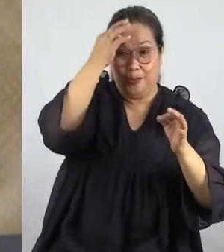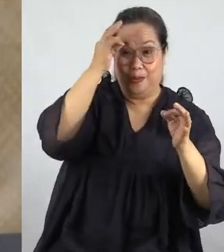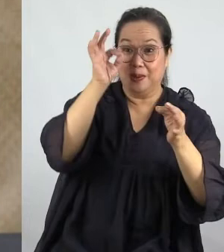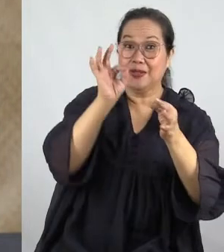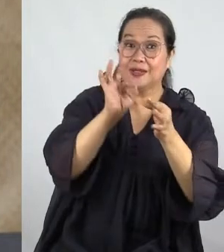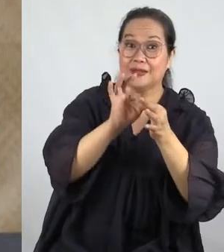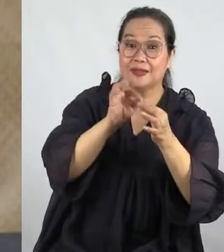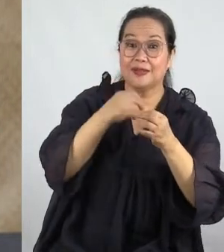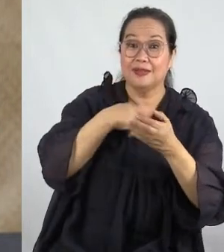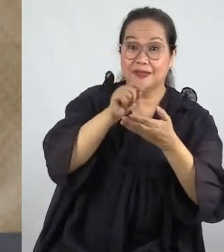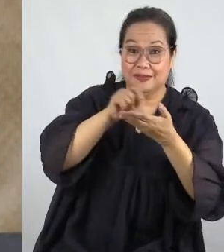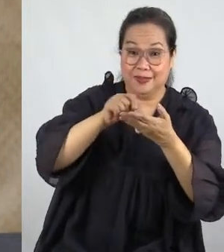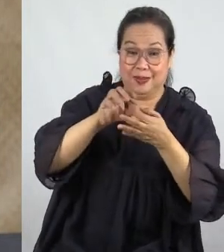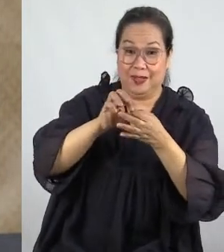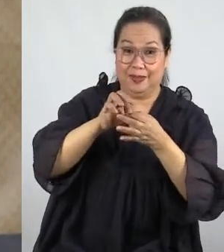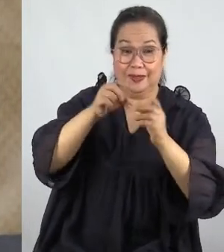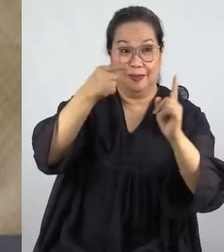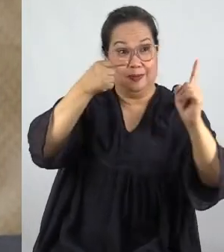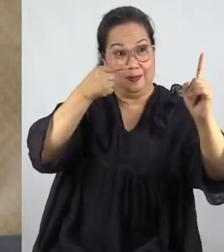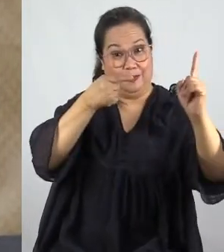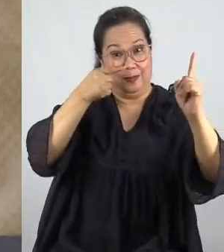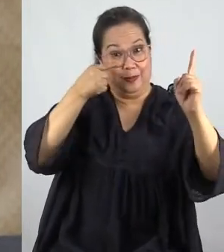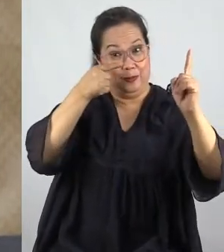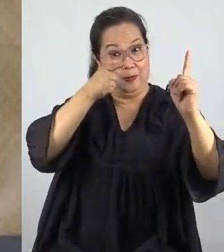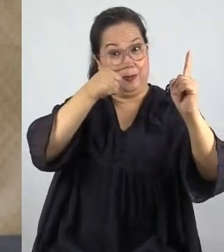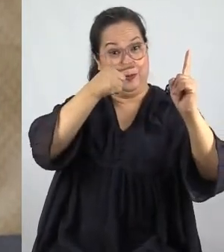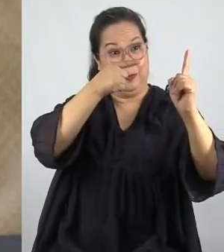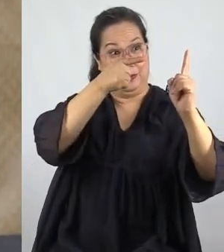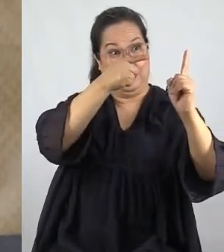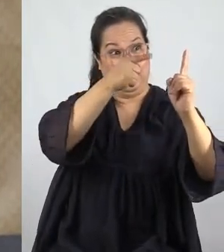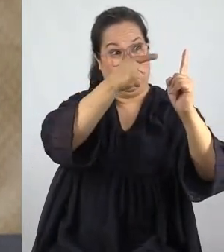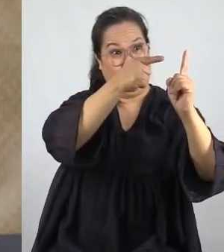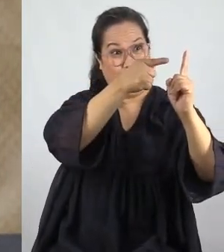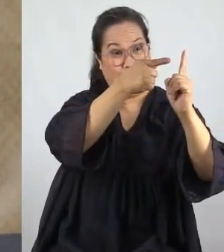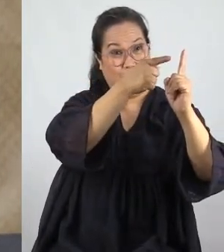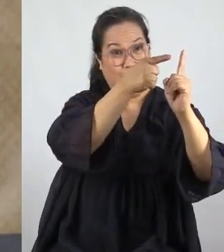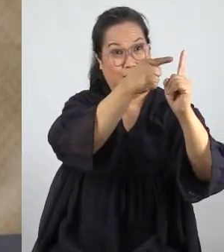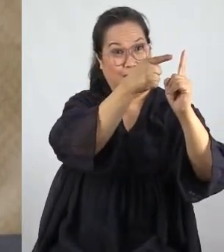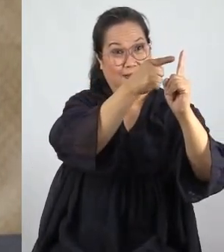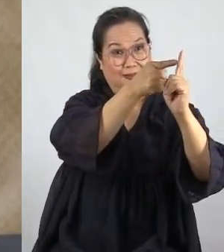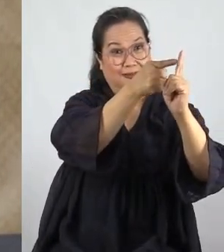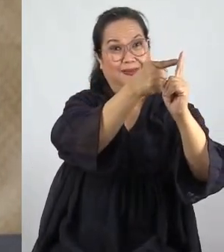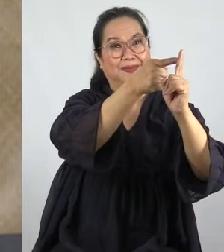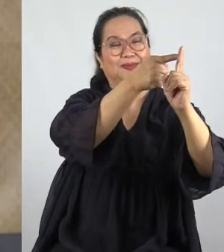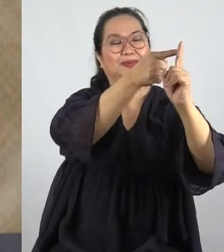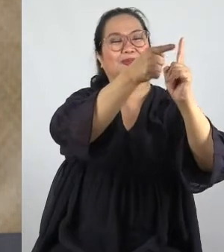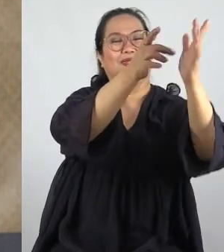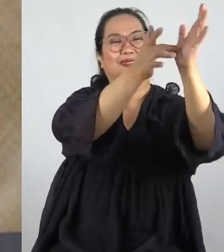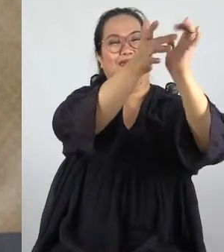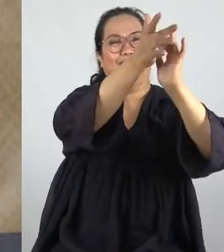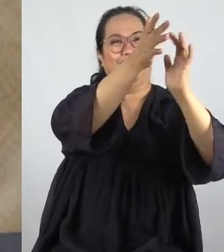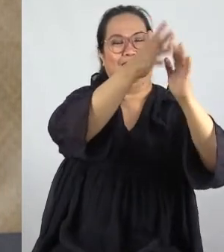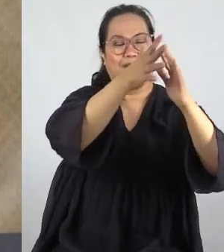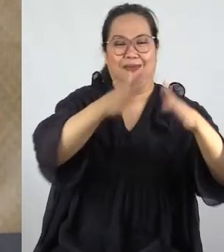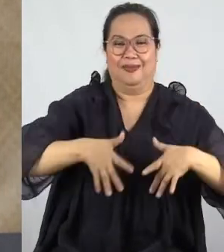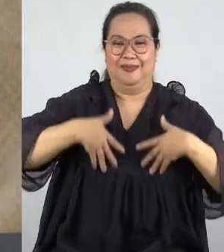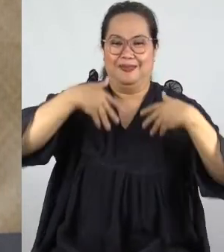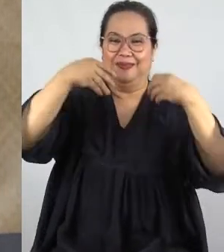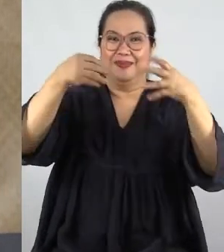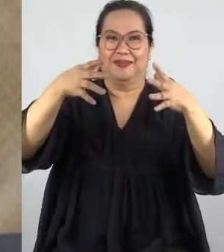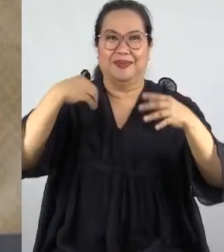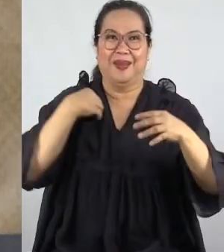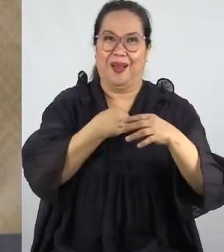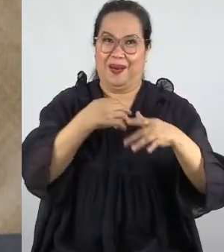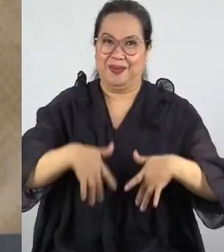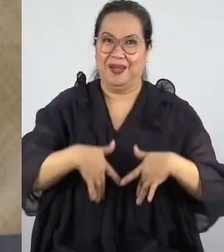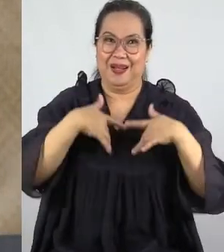himukin tayo na ituon ang ating paningin, pag-ibig, pag-aalay ng ating buhay